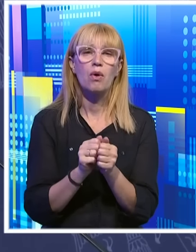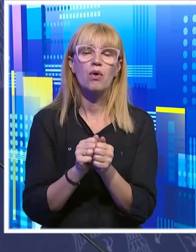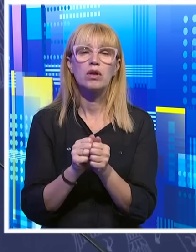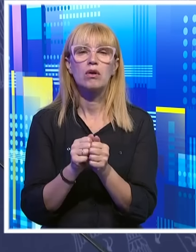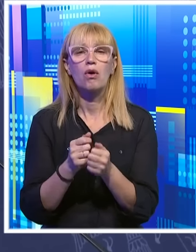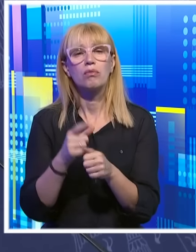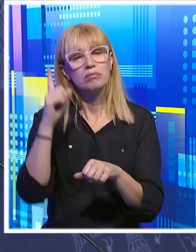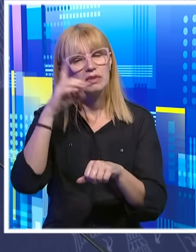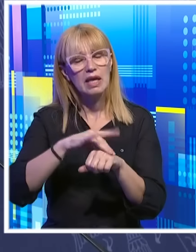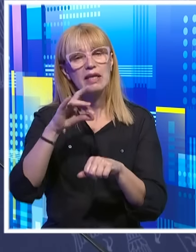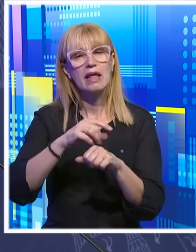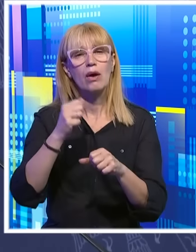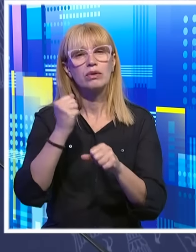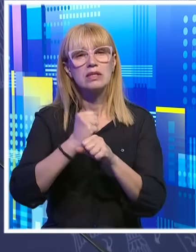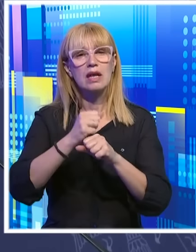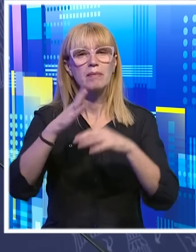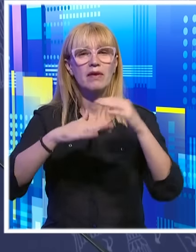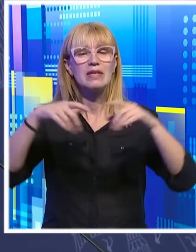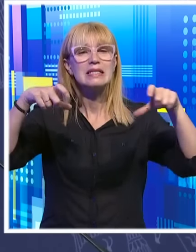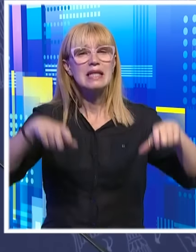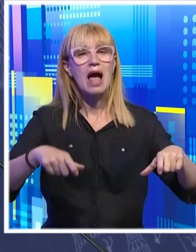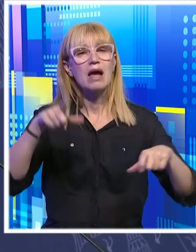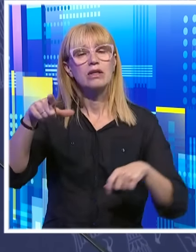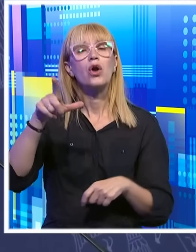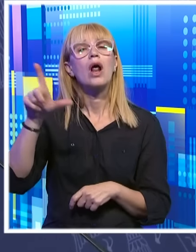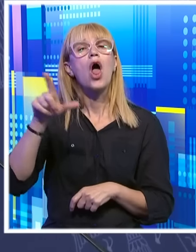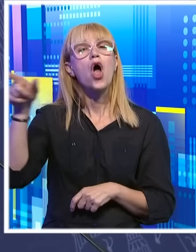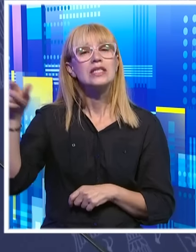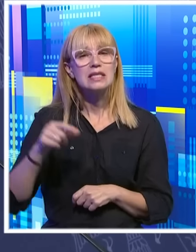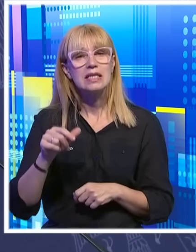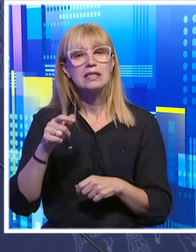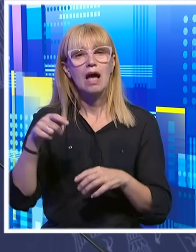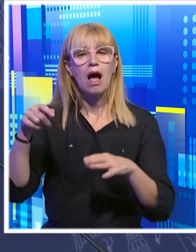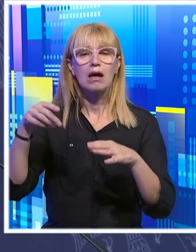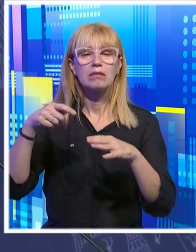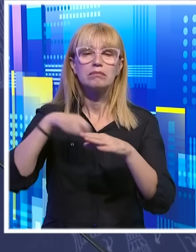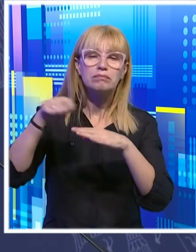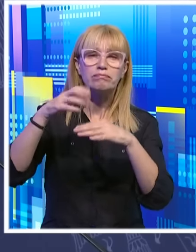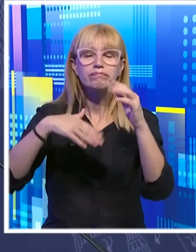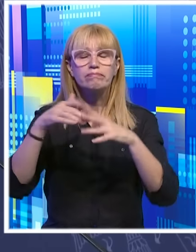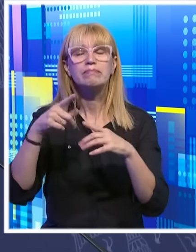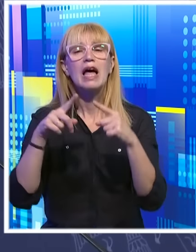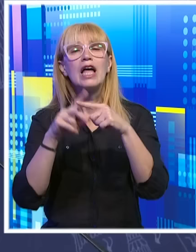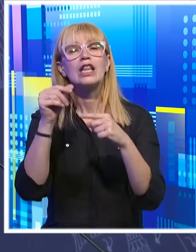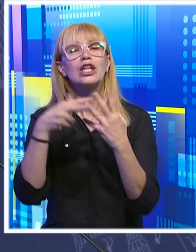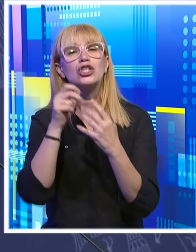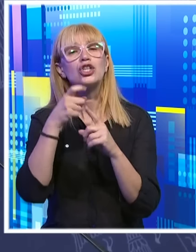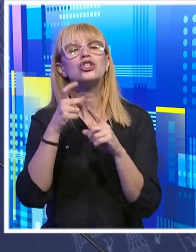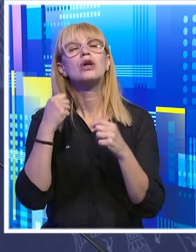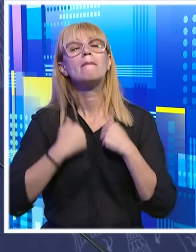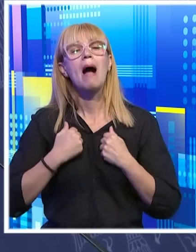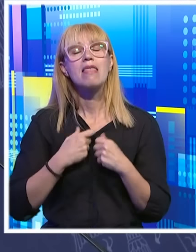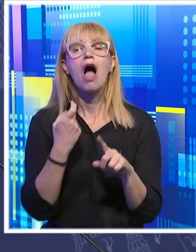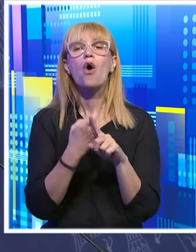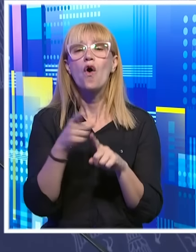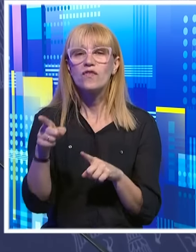da izgradimo stadion na Lagatoru u Loznici, u obnovi Tršića, u potpunoj obnovi Banje Koviljače i svega što se